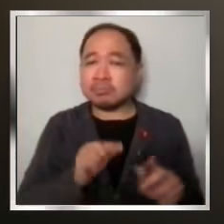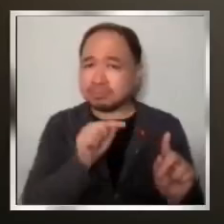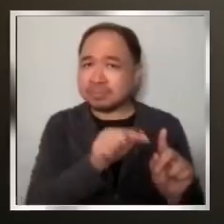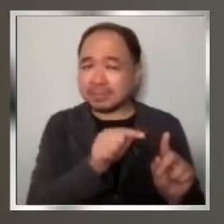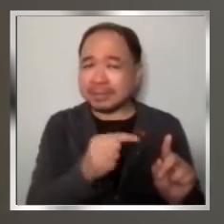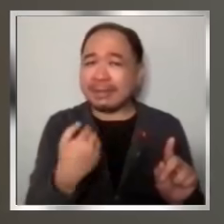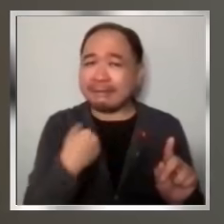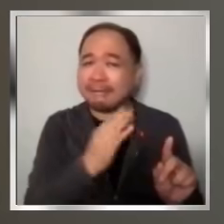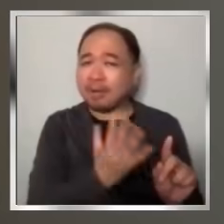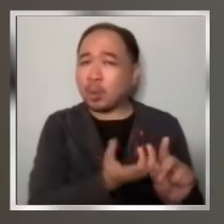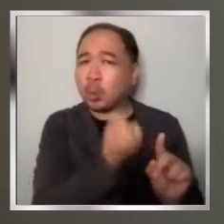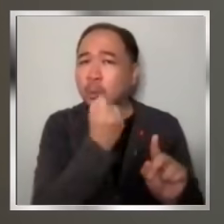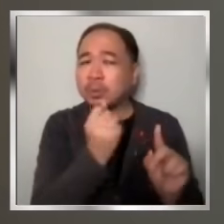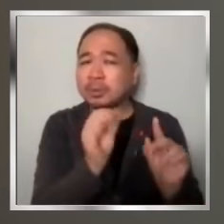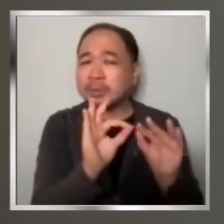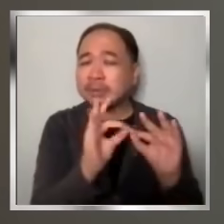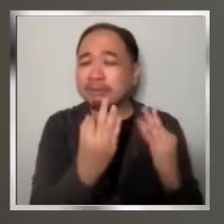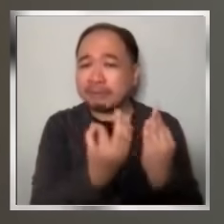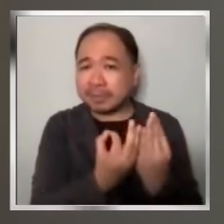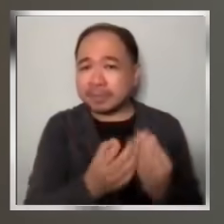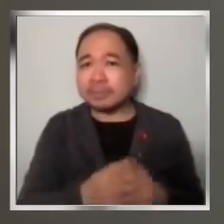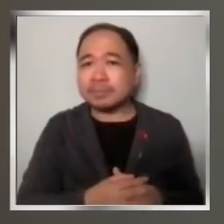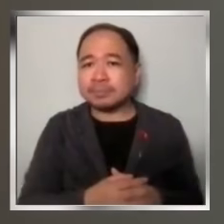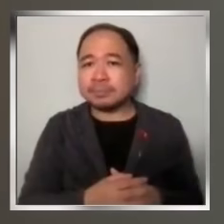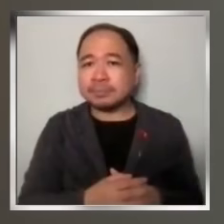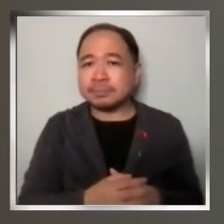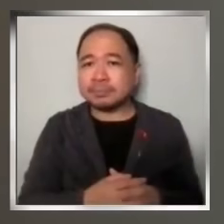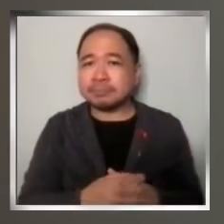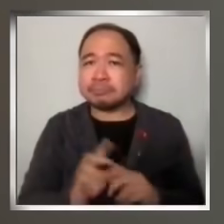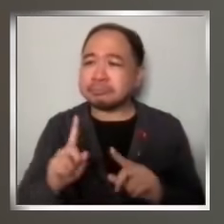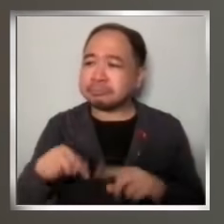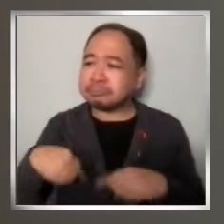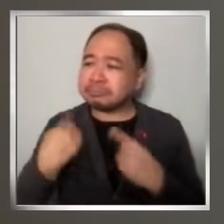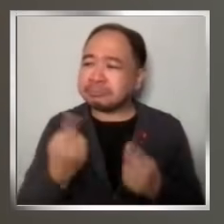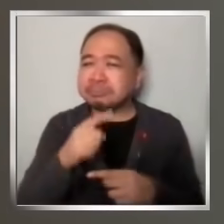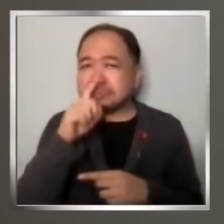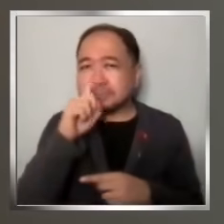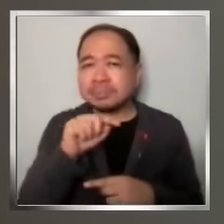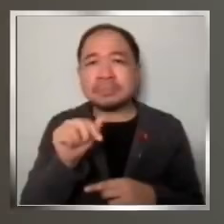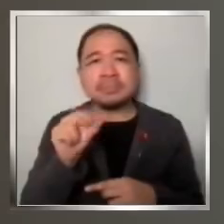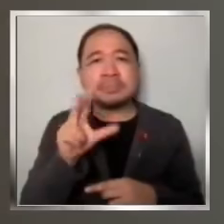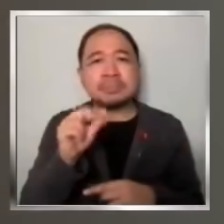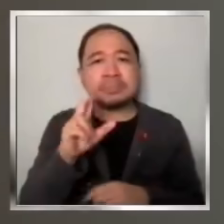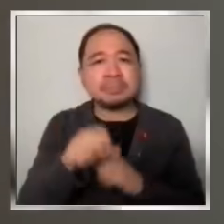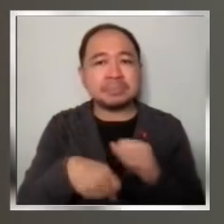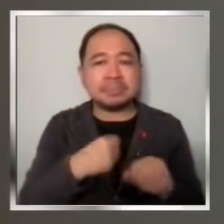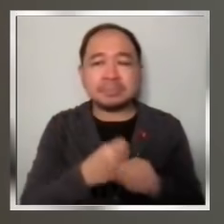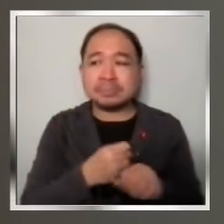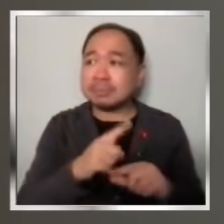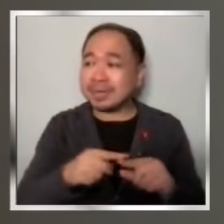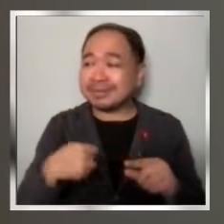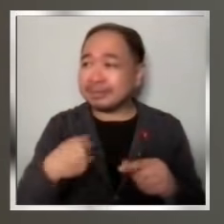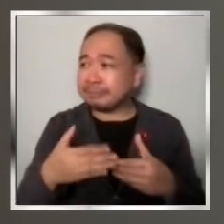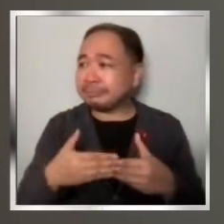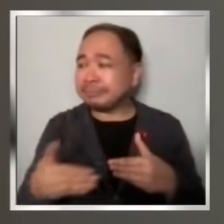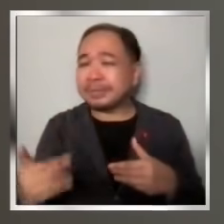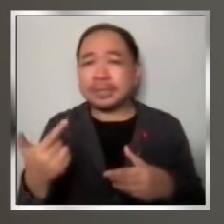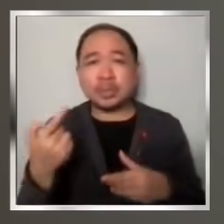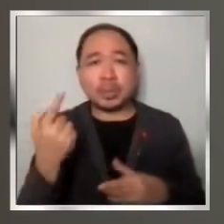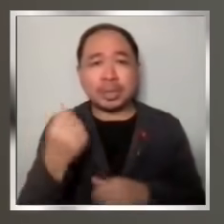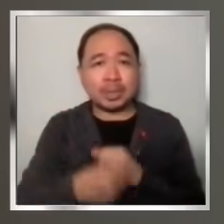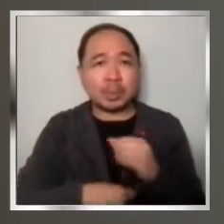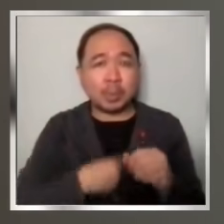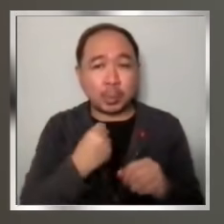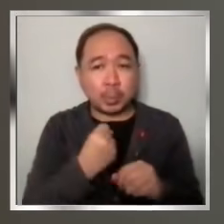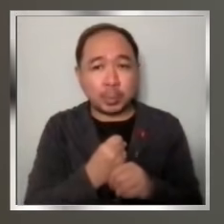sa wa pa mi sa akong pagkabata 13 years old giparisan kong 21 years old nga wala sa akong kabubuton pag kaminjo na ho